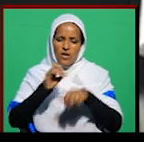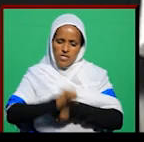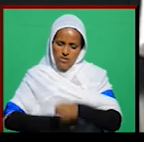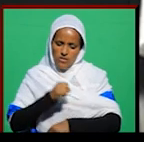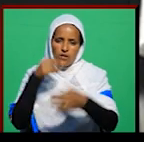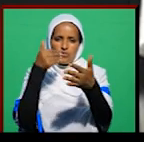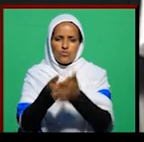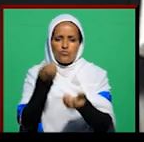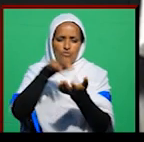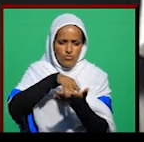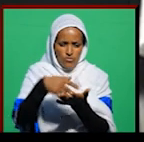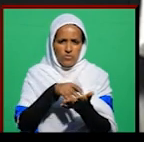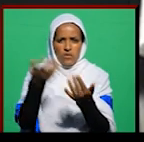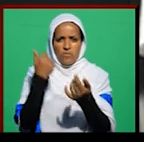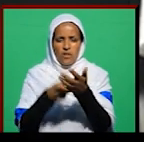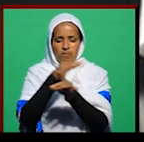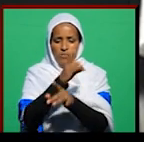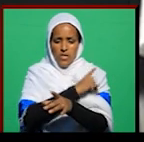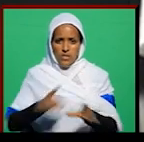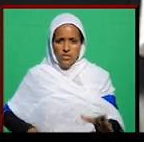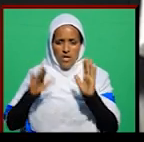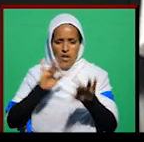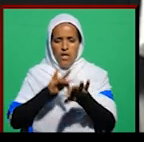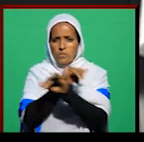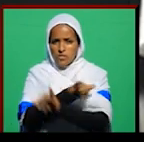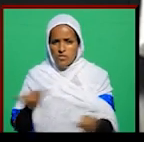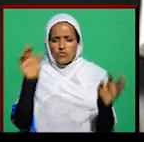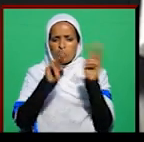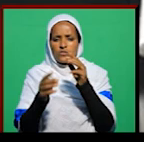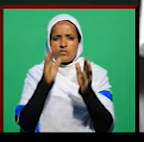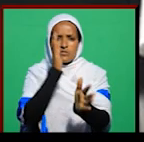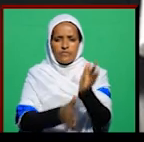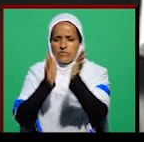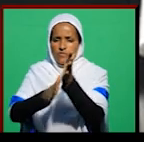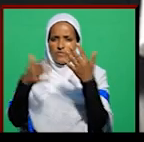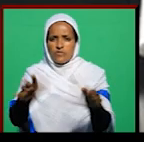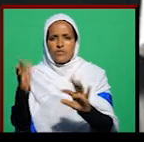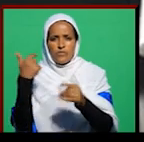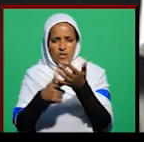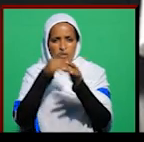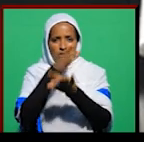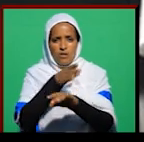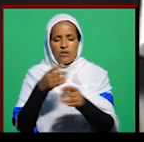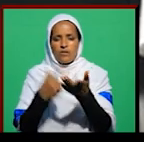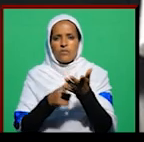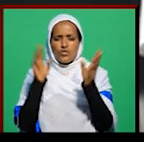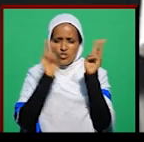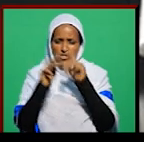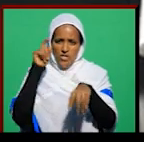መከራና ስቃይ ደርሶባቸዋል። ብዙ ግፍ እንግልት ደርሶባቸዋል። በምእመናን ላይም እንዲሁ በተመሳሳይ መልኩ ችግር ተፈጽሞባቸዋል እና ያዕቆብ